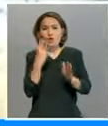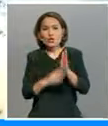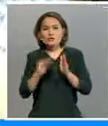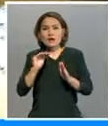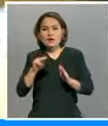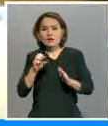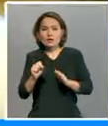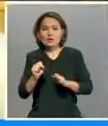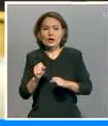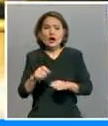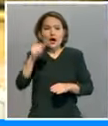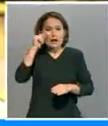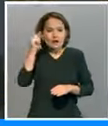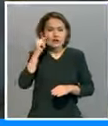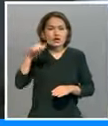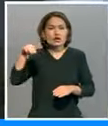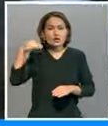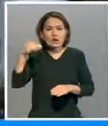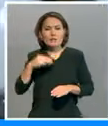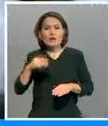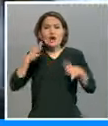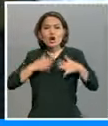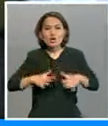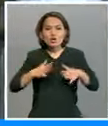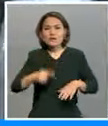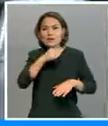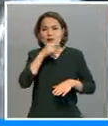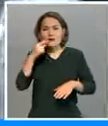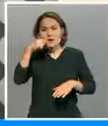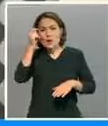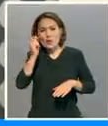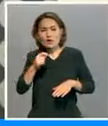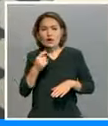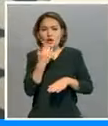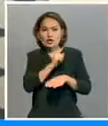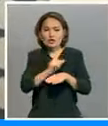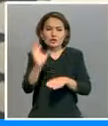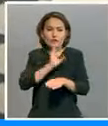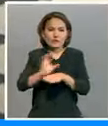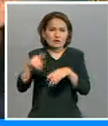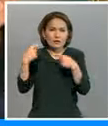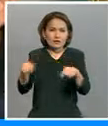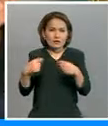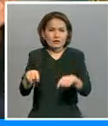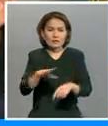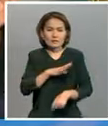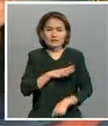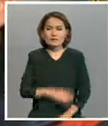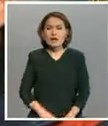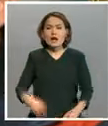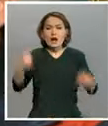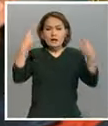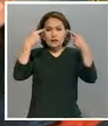берісі Қырғызстан, Тәжікстан, Түркменстан, Әзербайжан, Грузия, Ресей мен Украинаға, әрісі шығыс Еуропаға жеткізіліп жатыр. Технологиялық